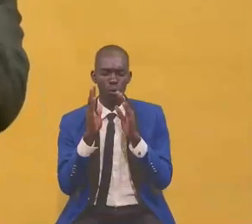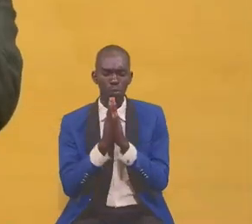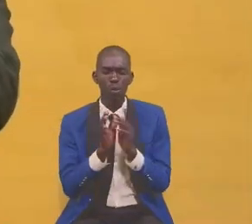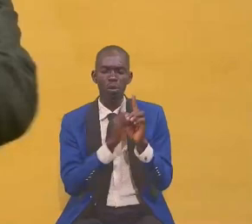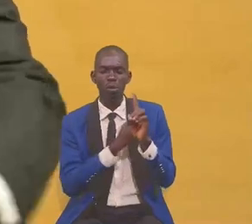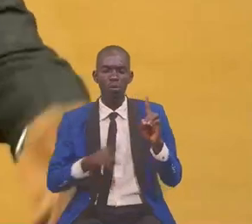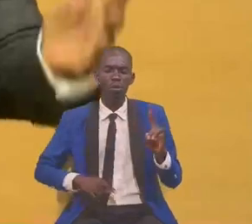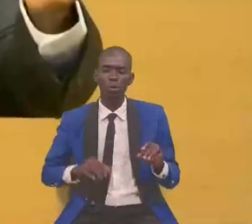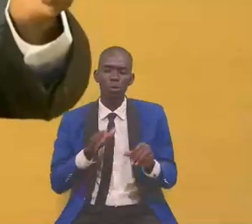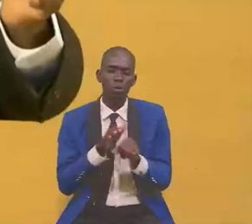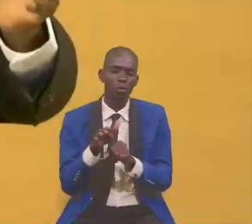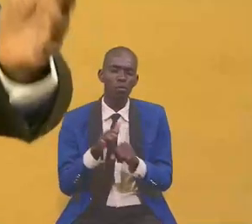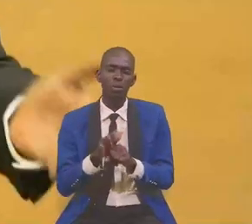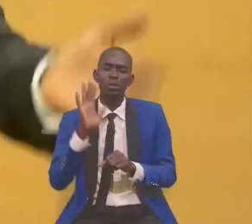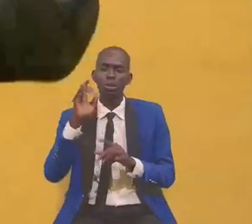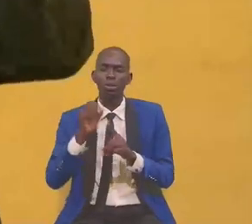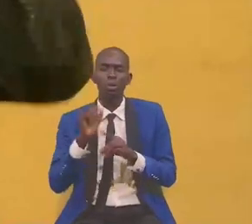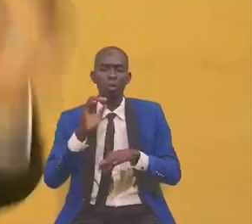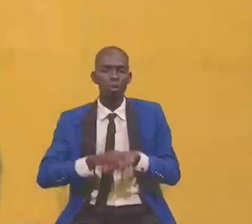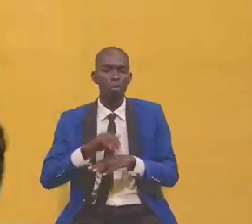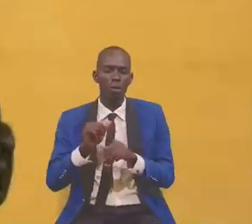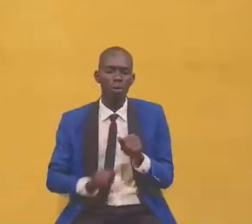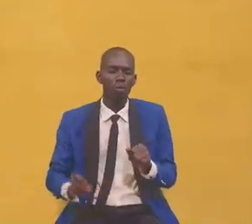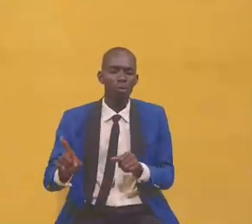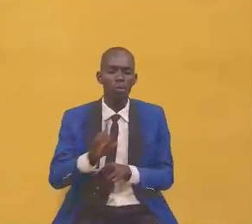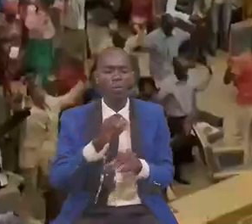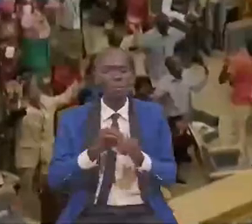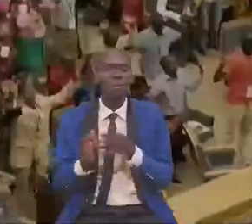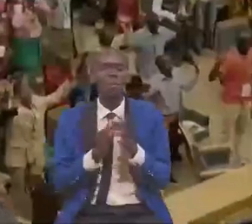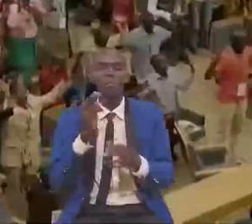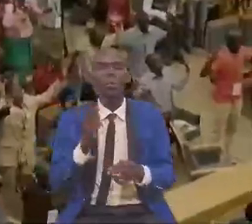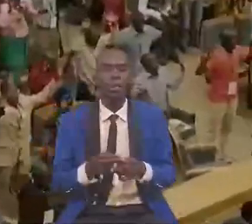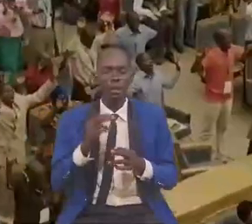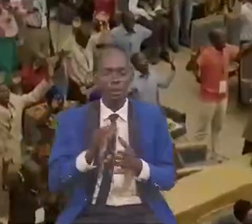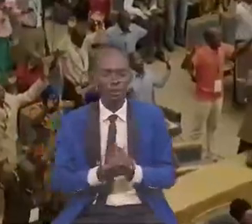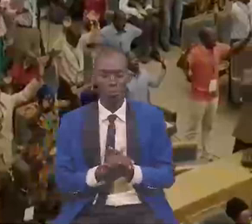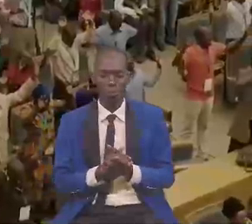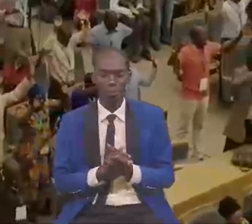Accomplis ta parole sur chacun au nom de Jésus.